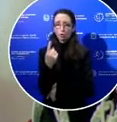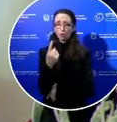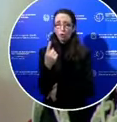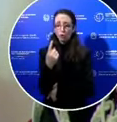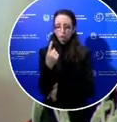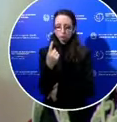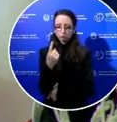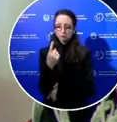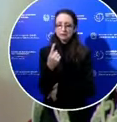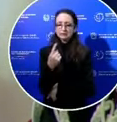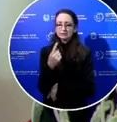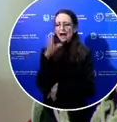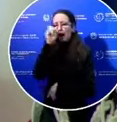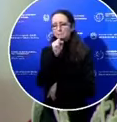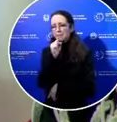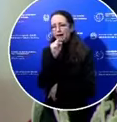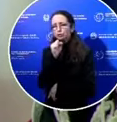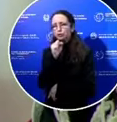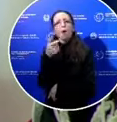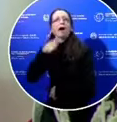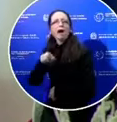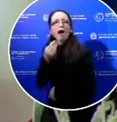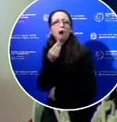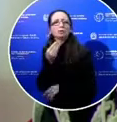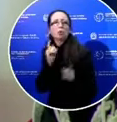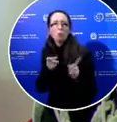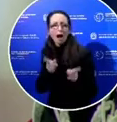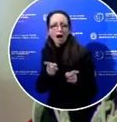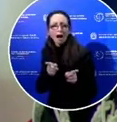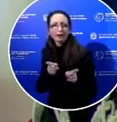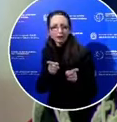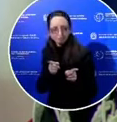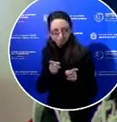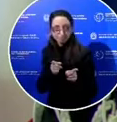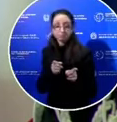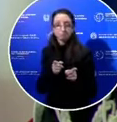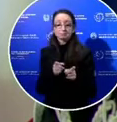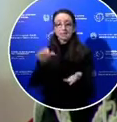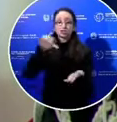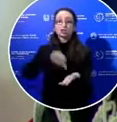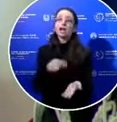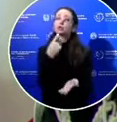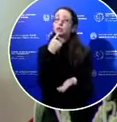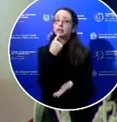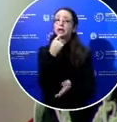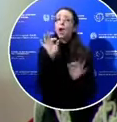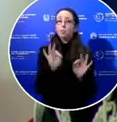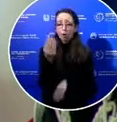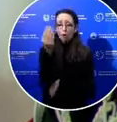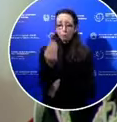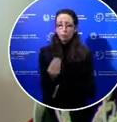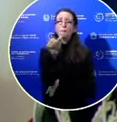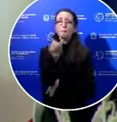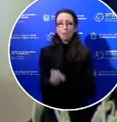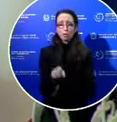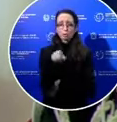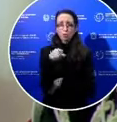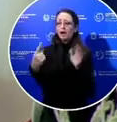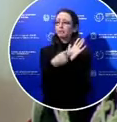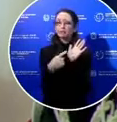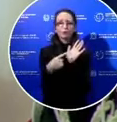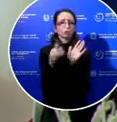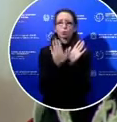cause e non solo sugli effetti. Al centro, è stato detto più volte, è la persona, i diritti, la tutela della salute.